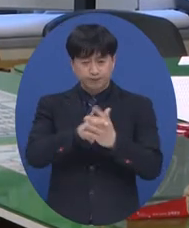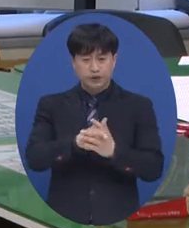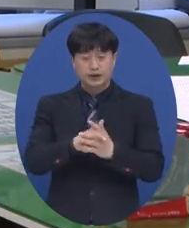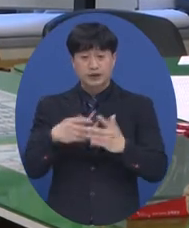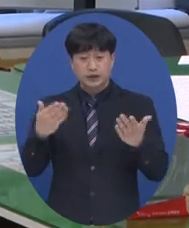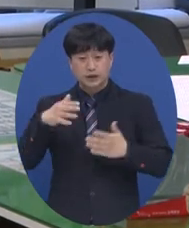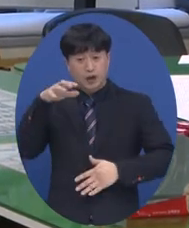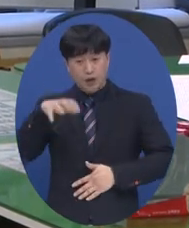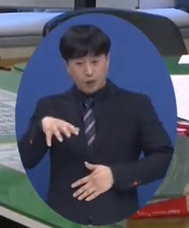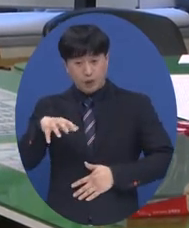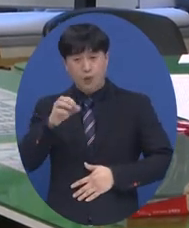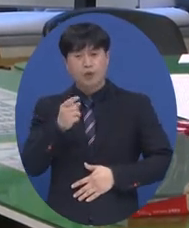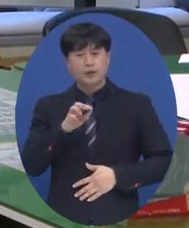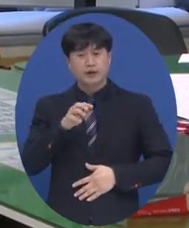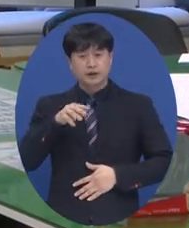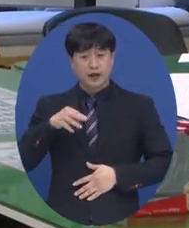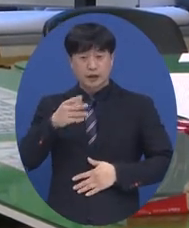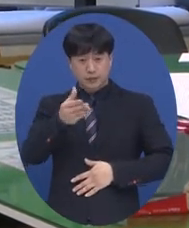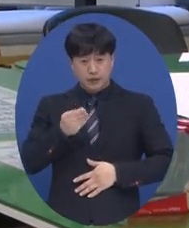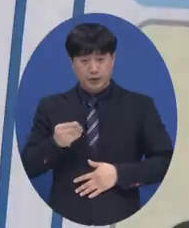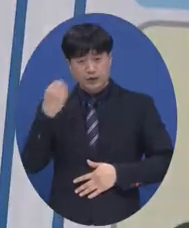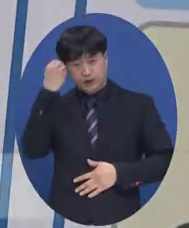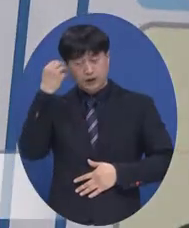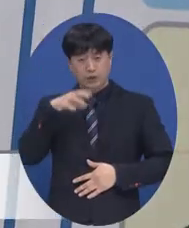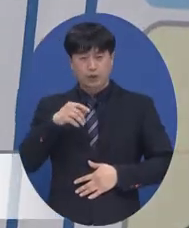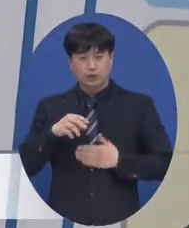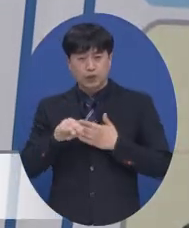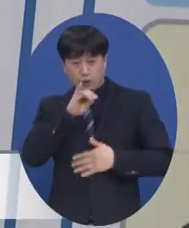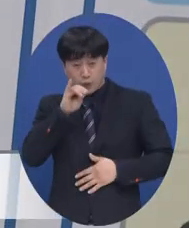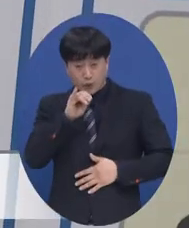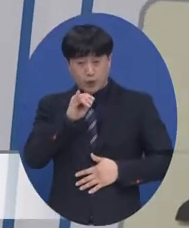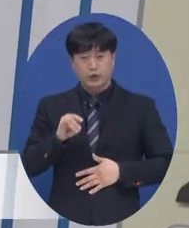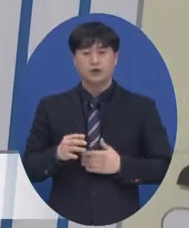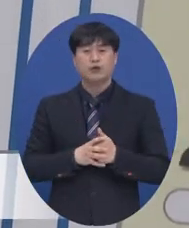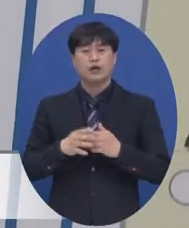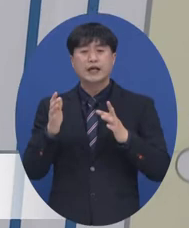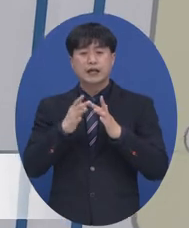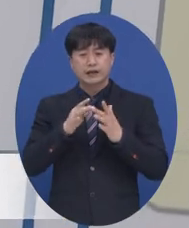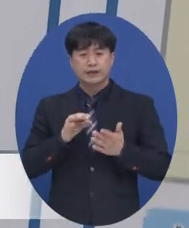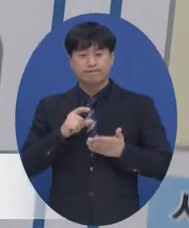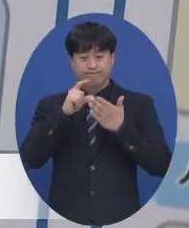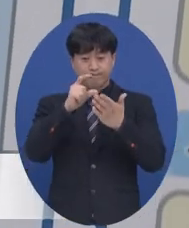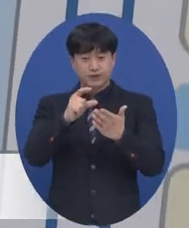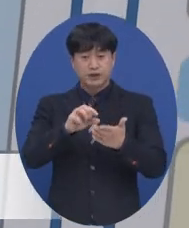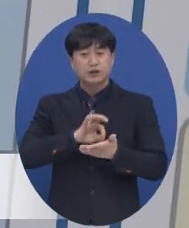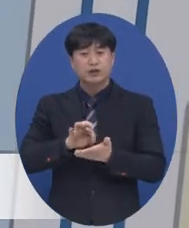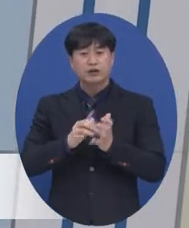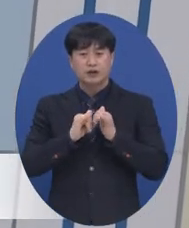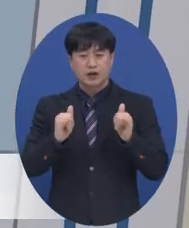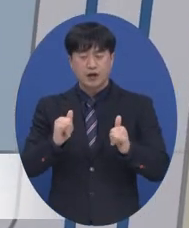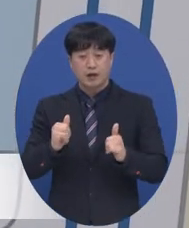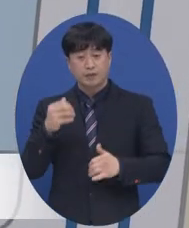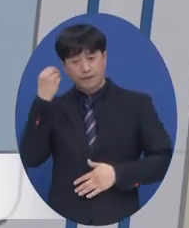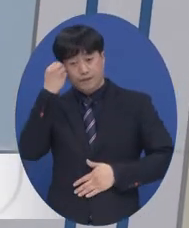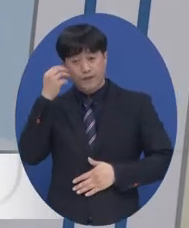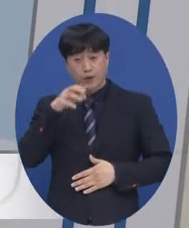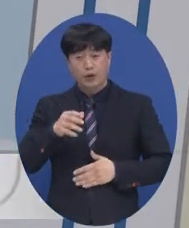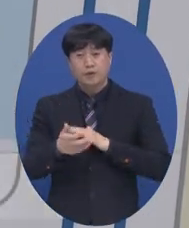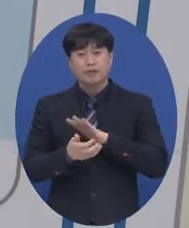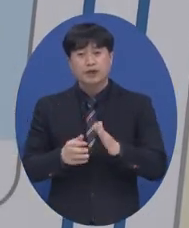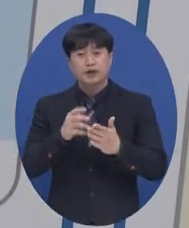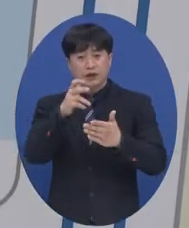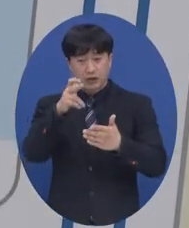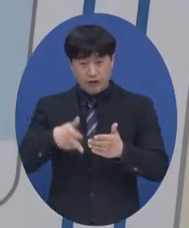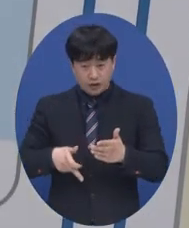업무용 오피스텔을 빌려 숙박업소 인 것처럼 속여 온라인 숙박 중개 사이트에 등록하고 이용자에게 숙박비 사정